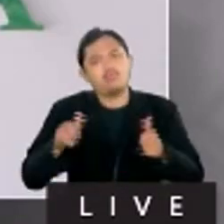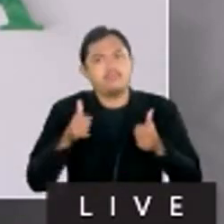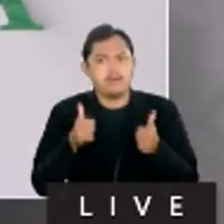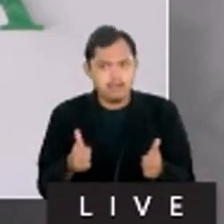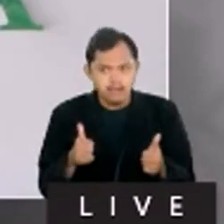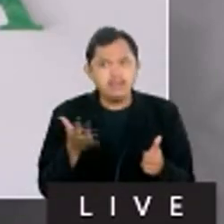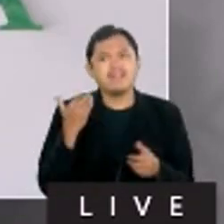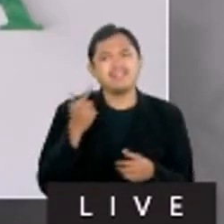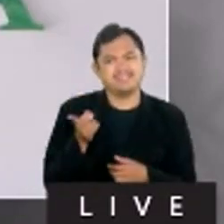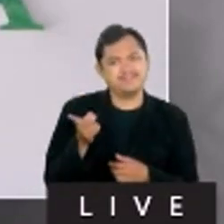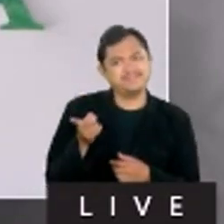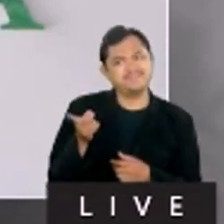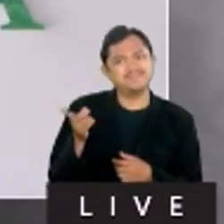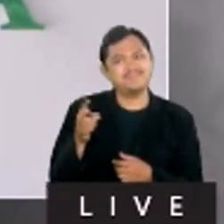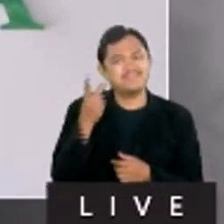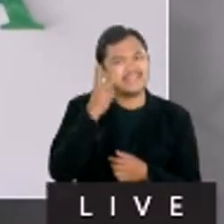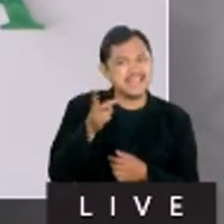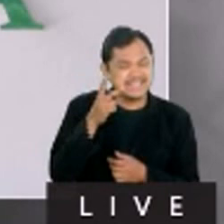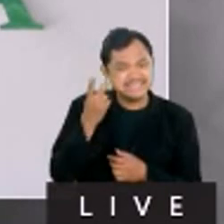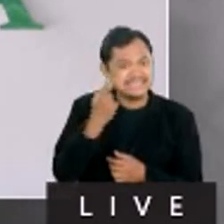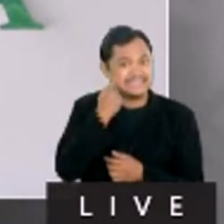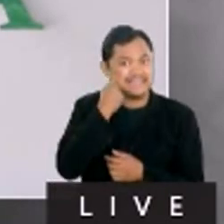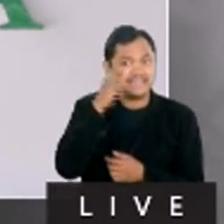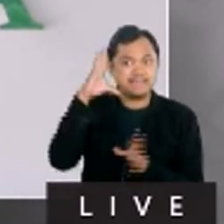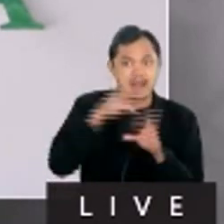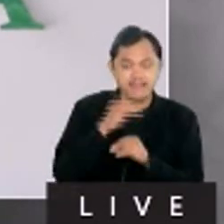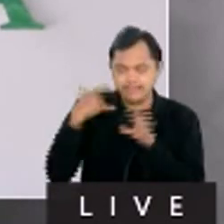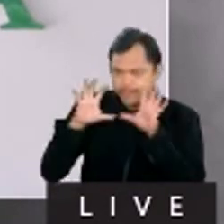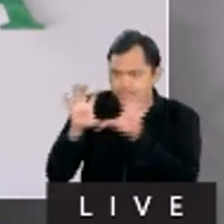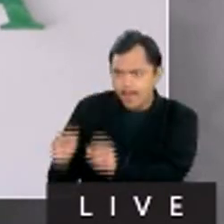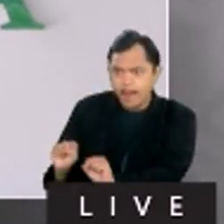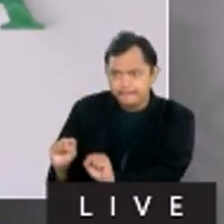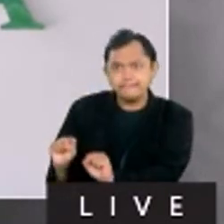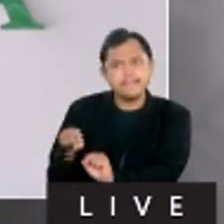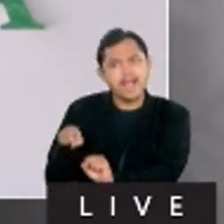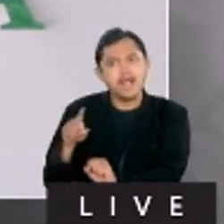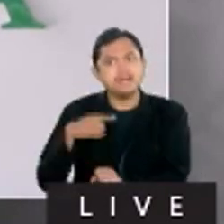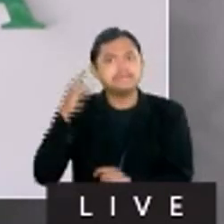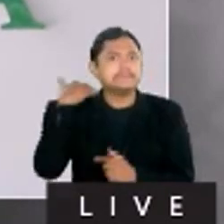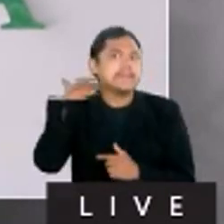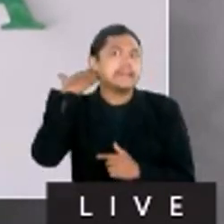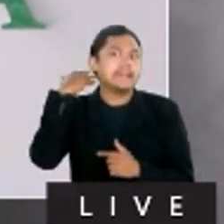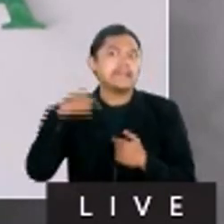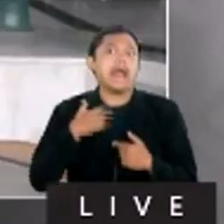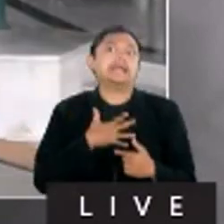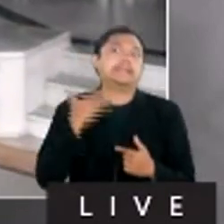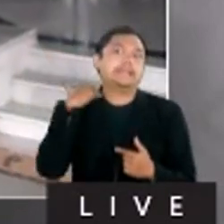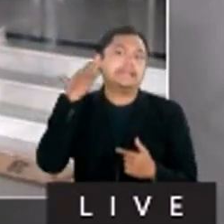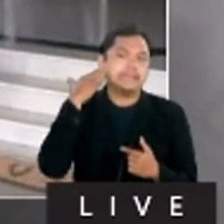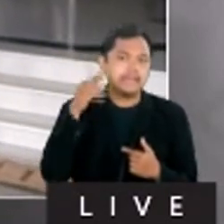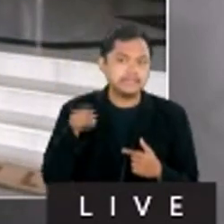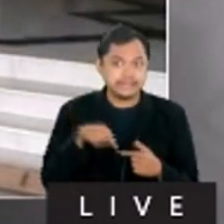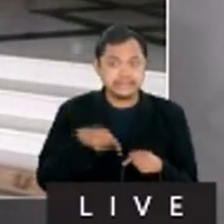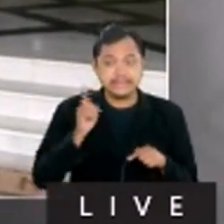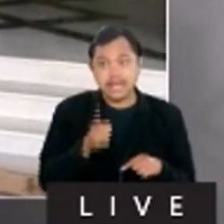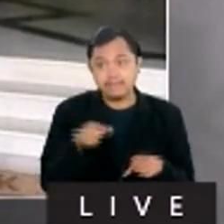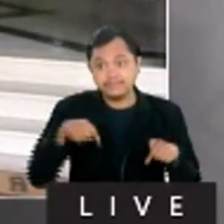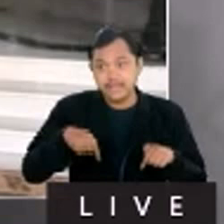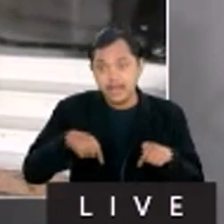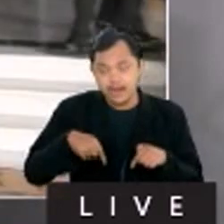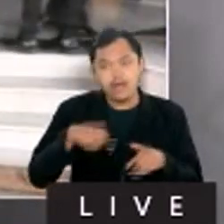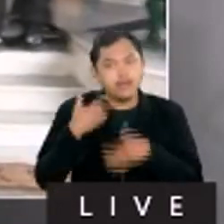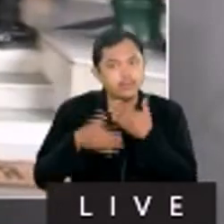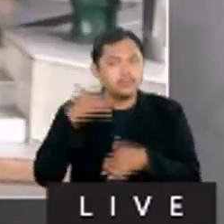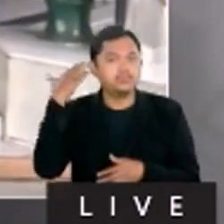Selasa malam kemarin, Lukas NMB sempat memiliki tensi darah yang tinggi, namun saat ini secara keseluruhan kondisi Lukas NMB sudah cenderung